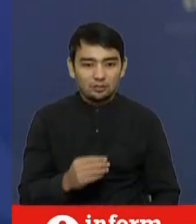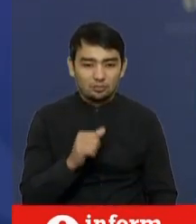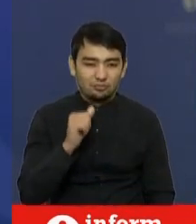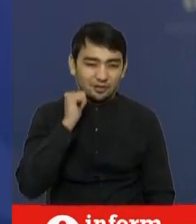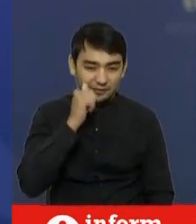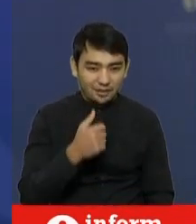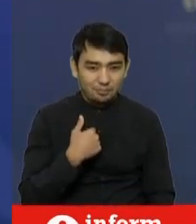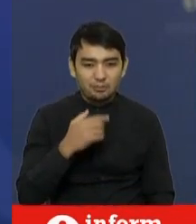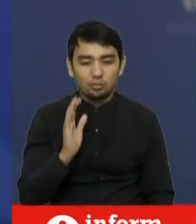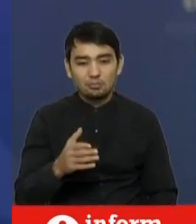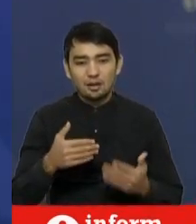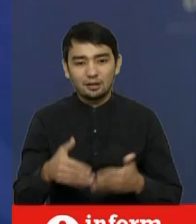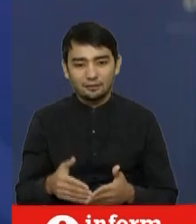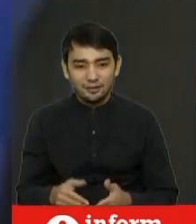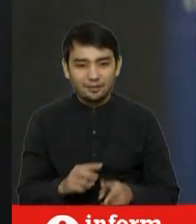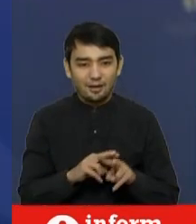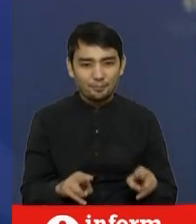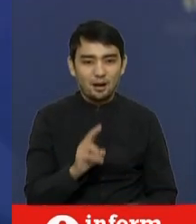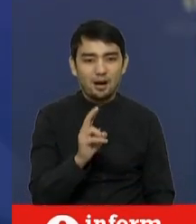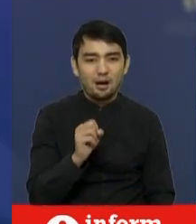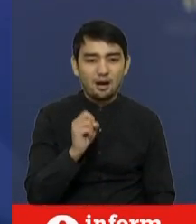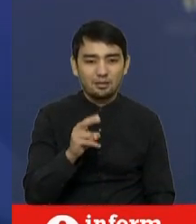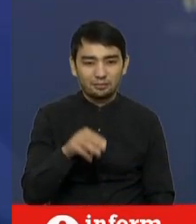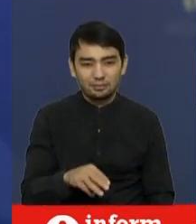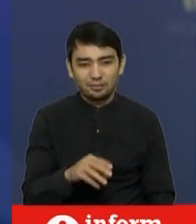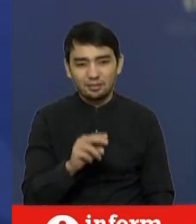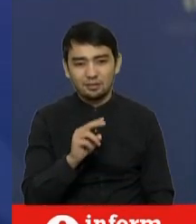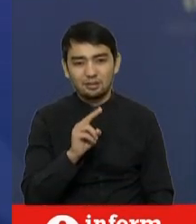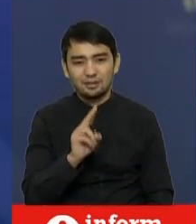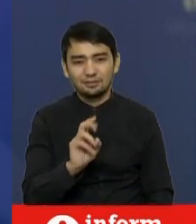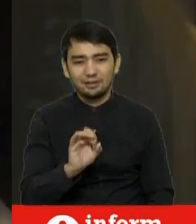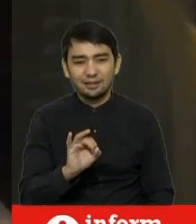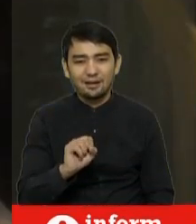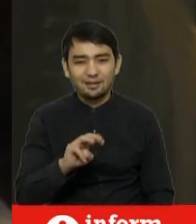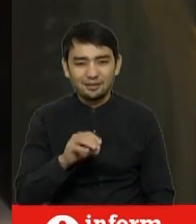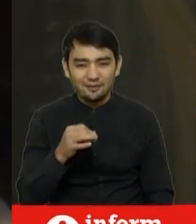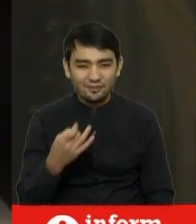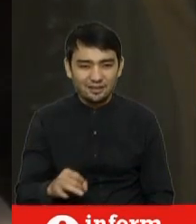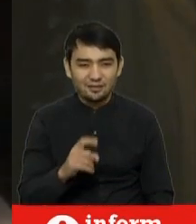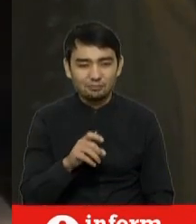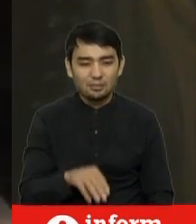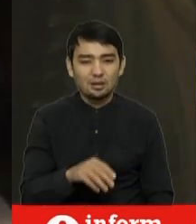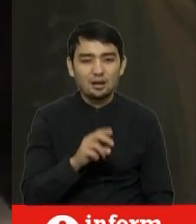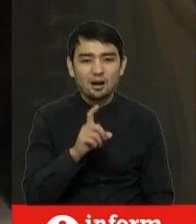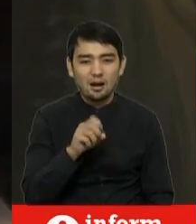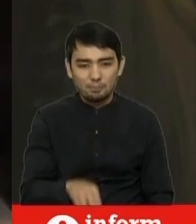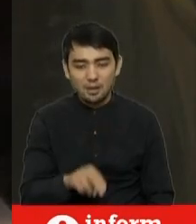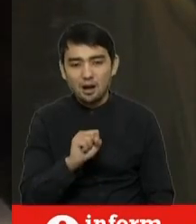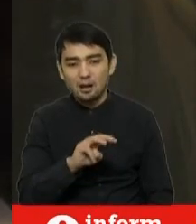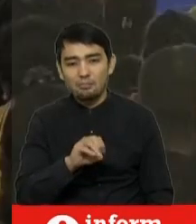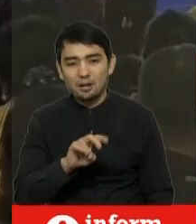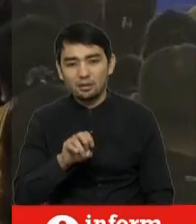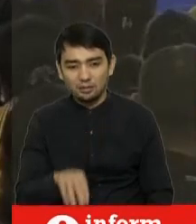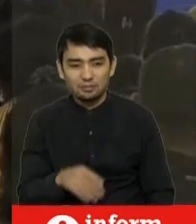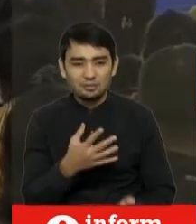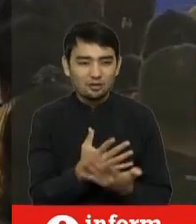мы будем открывать такое арт-пространство, креативный хаб, который называется «Аманат». В креативном хабе можно будет проводить